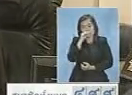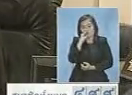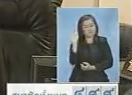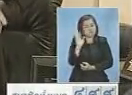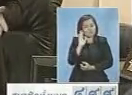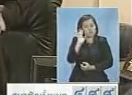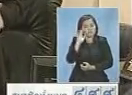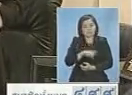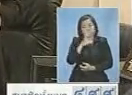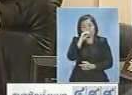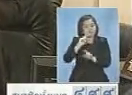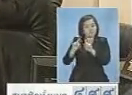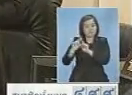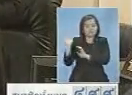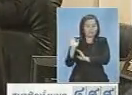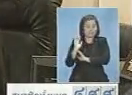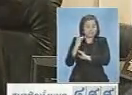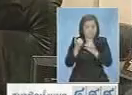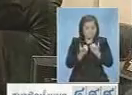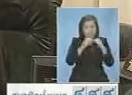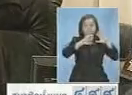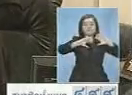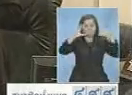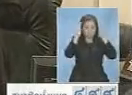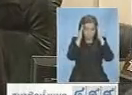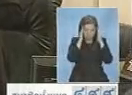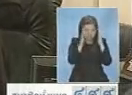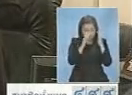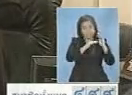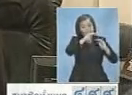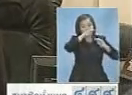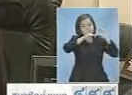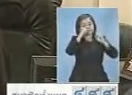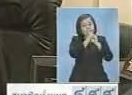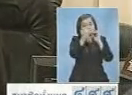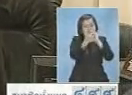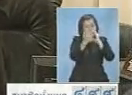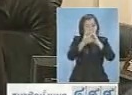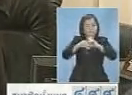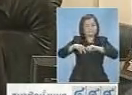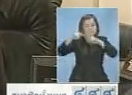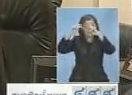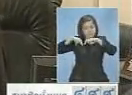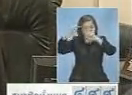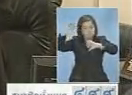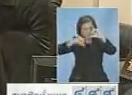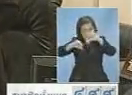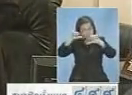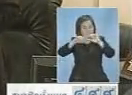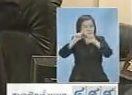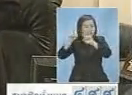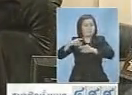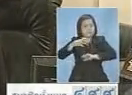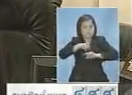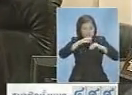ผมไม่อยากจะมาพูดเรื่องเหล่านี้วันนี้รัฐบาลตั้งใจที่จะพัฒนางานวิทยาศาสตร์งานเทคโนโลยีงานนวัตกรรมให